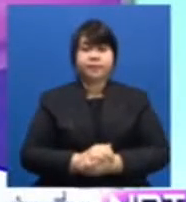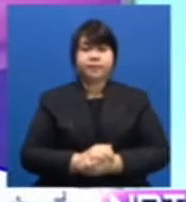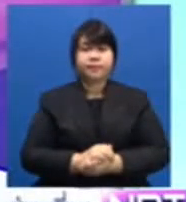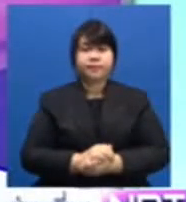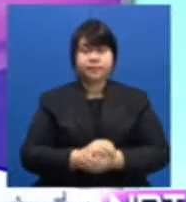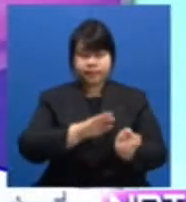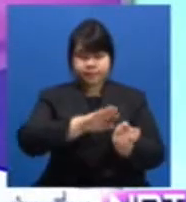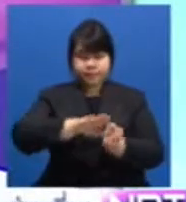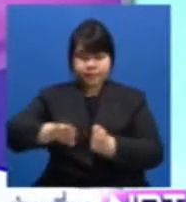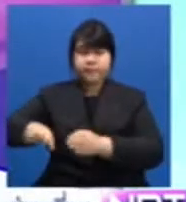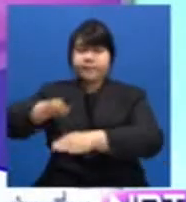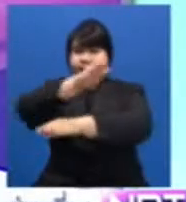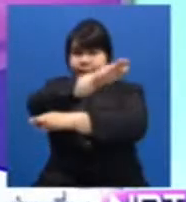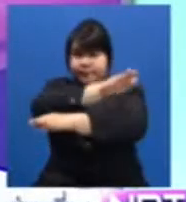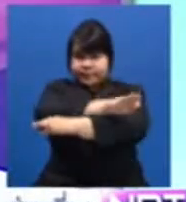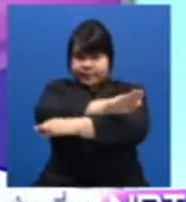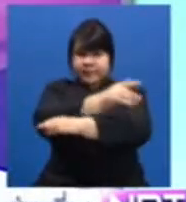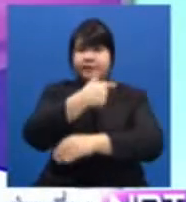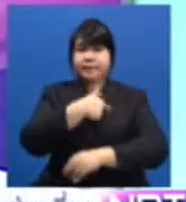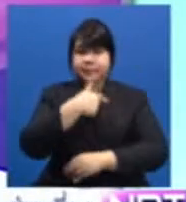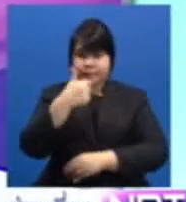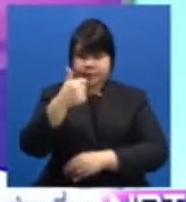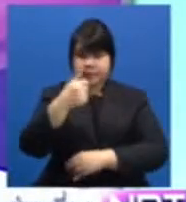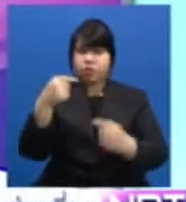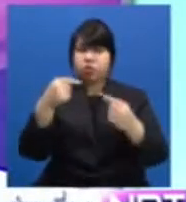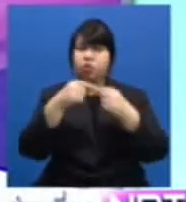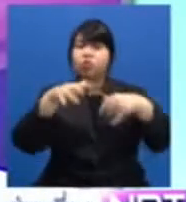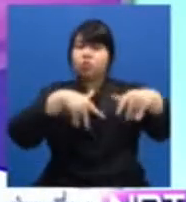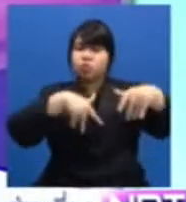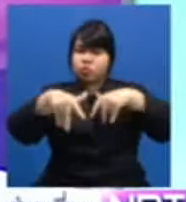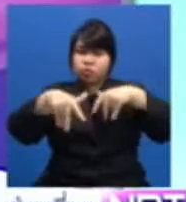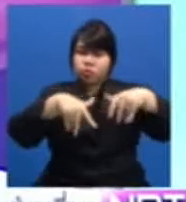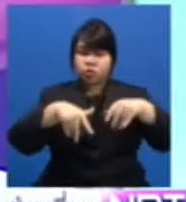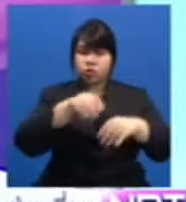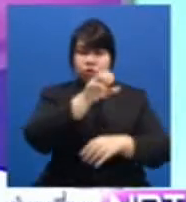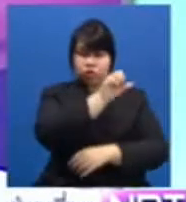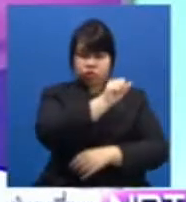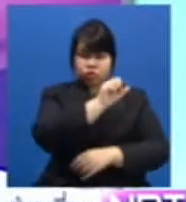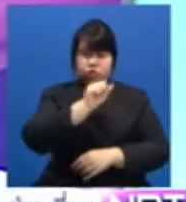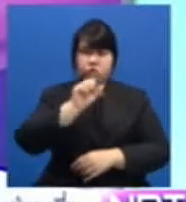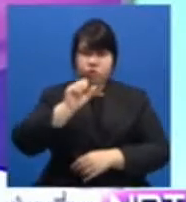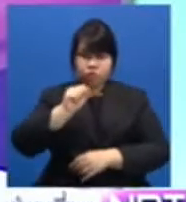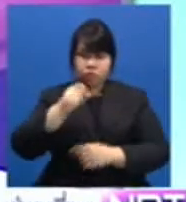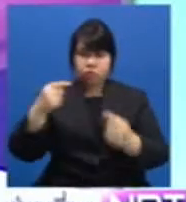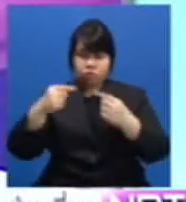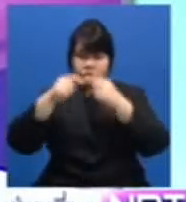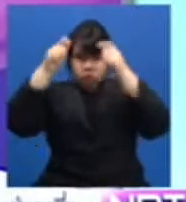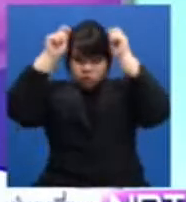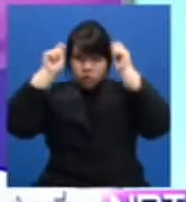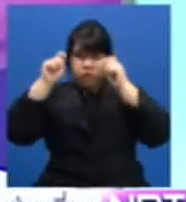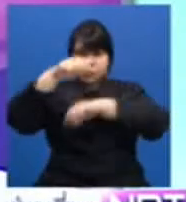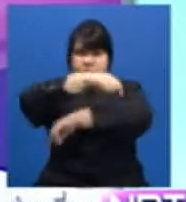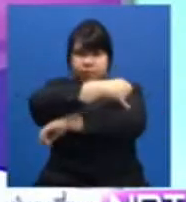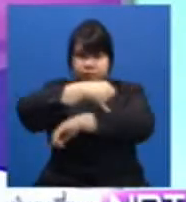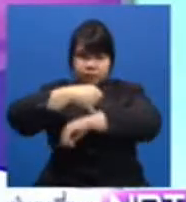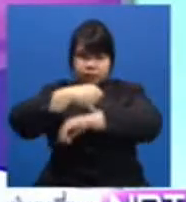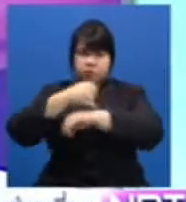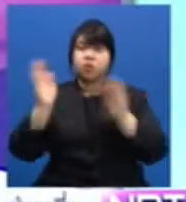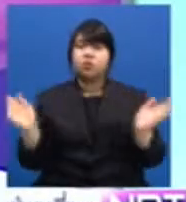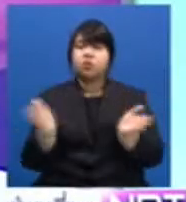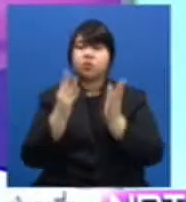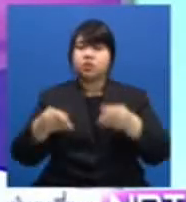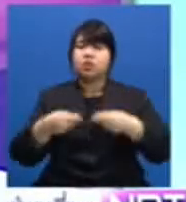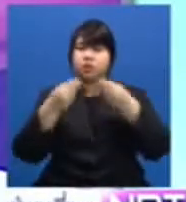สี่แยกใจดีเป็นพื้นที่สาธารณะนะคะที่สสส.ร่วมกับสมาคมสถาปนิกสยามส่งเสริมให้ทุกคนเห็นความสำคั